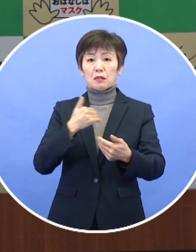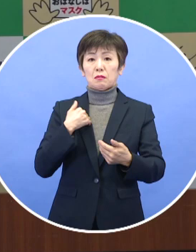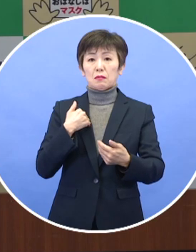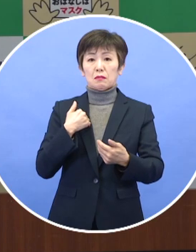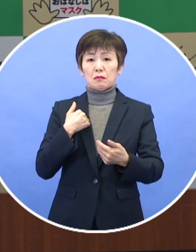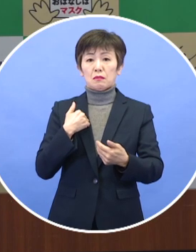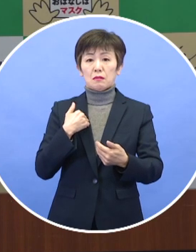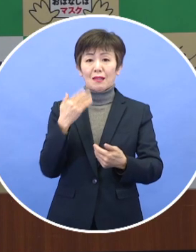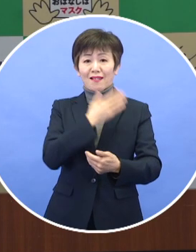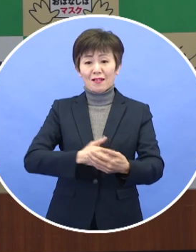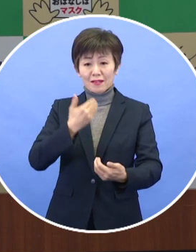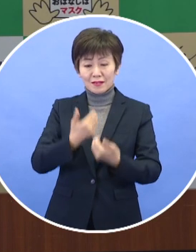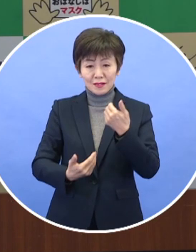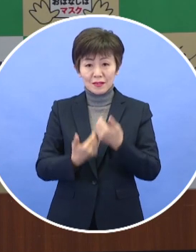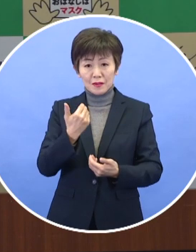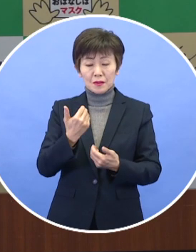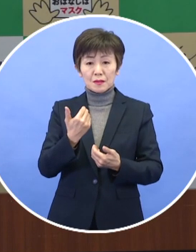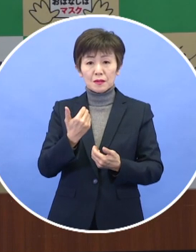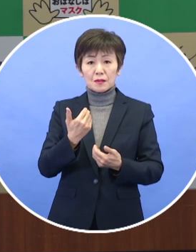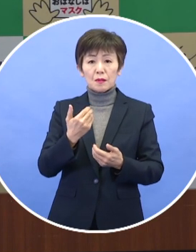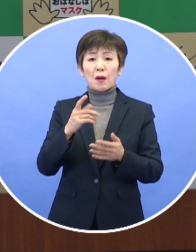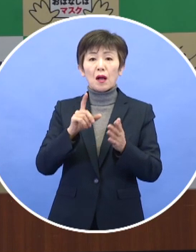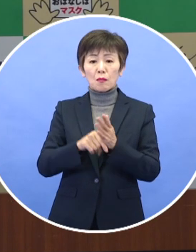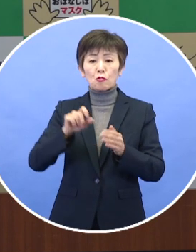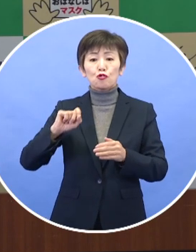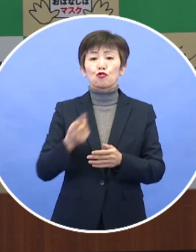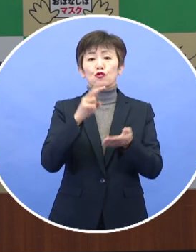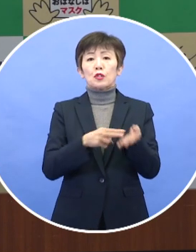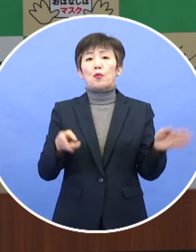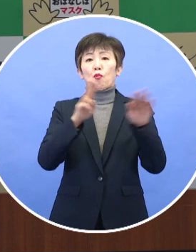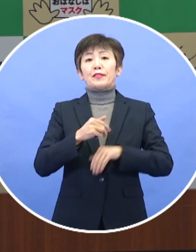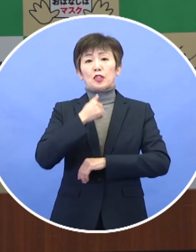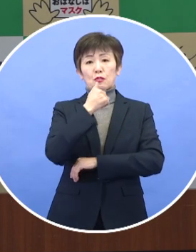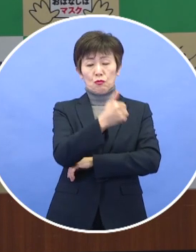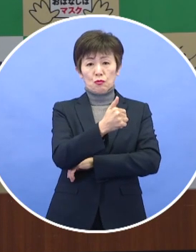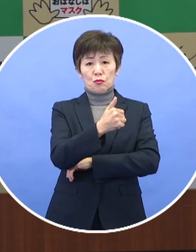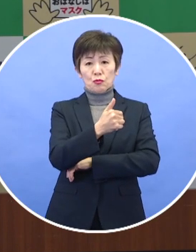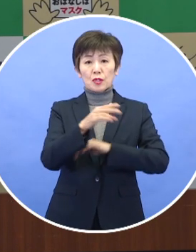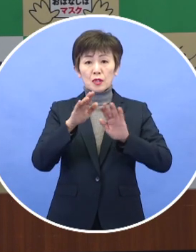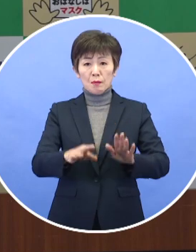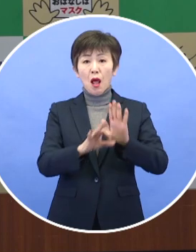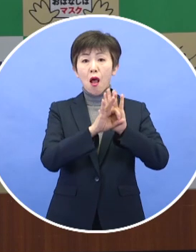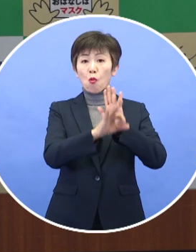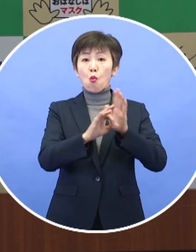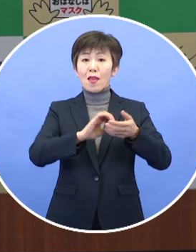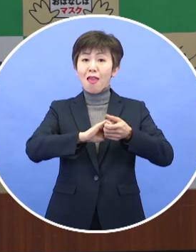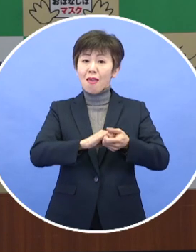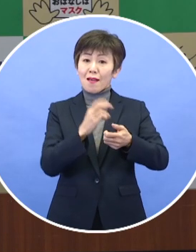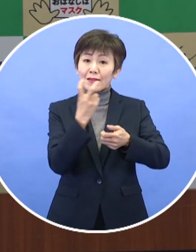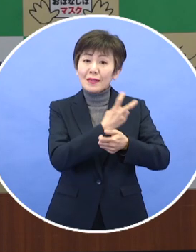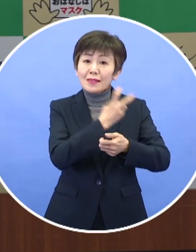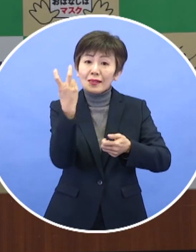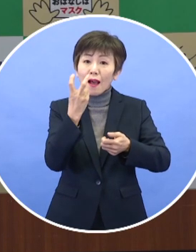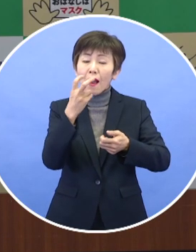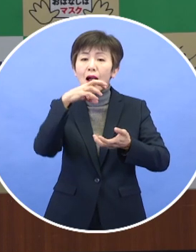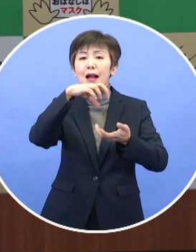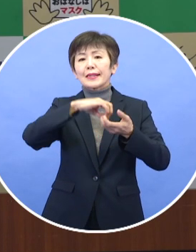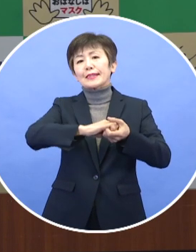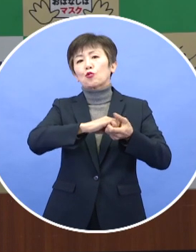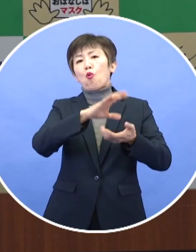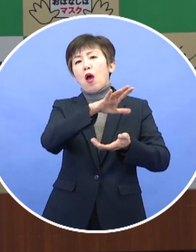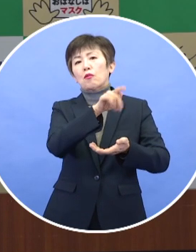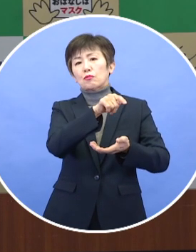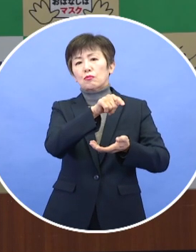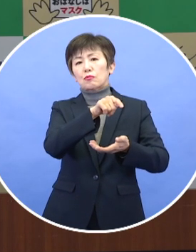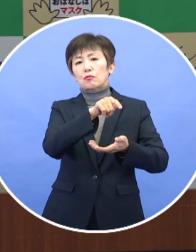から体調不良もこのときはですね、もうすぐに病院に行っていただく、もう今抗原キットで調べてもらって、で中和抗体